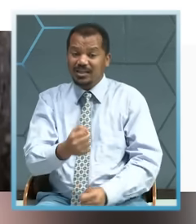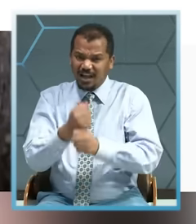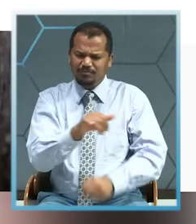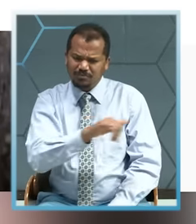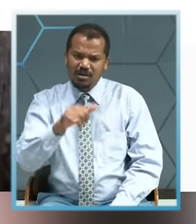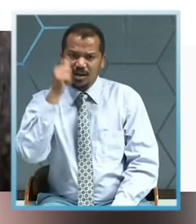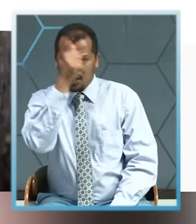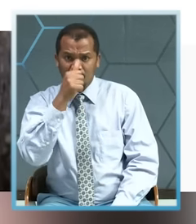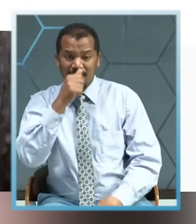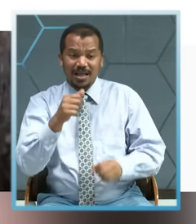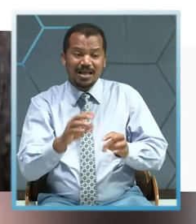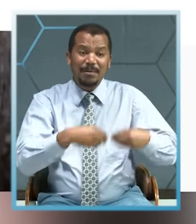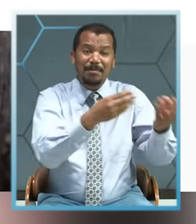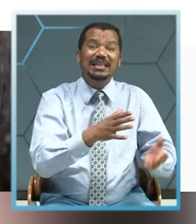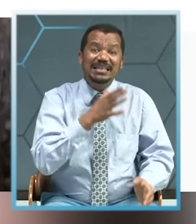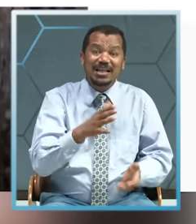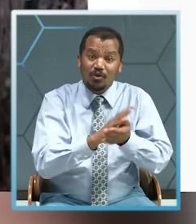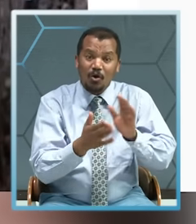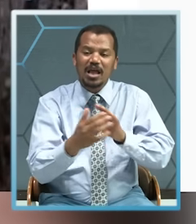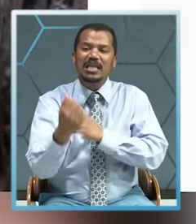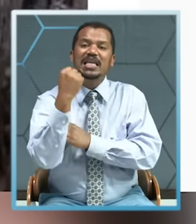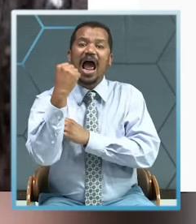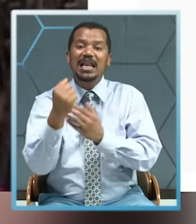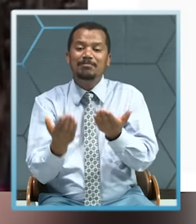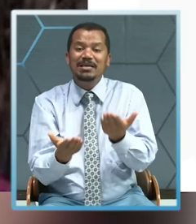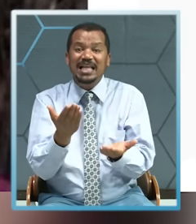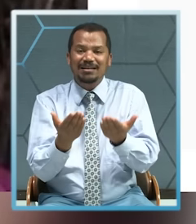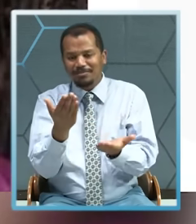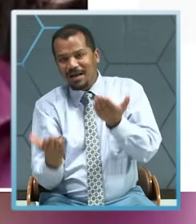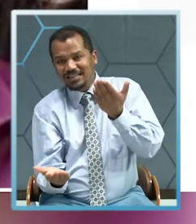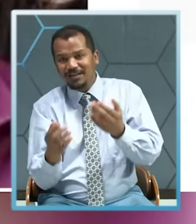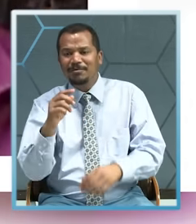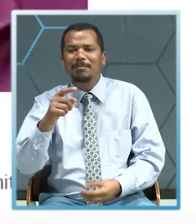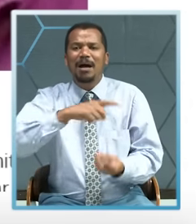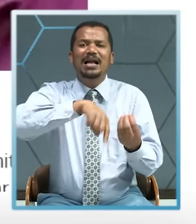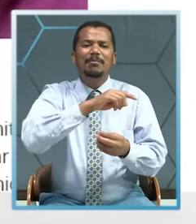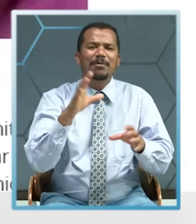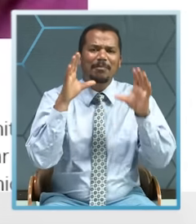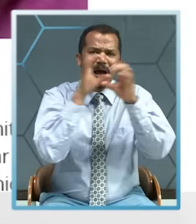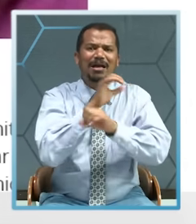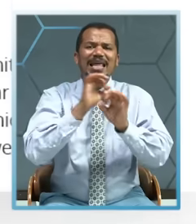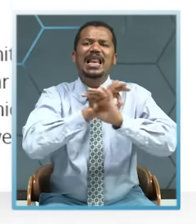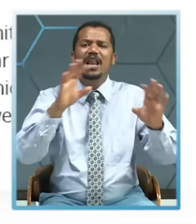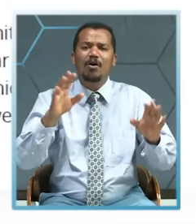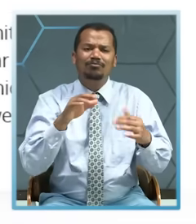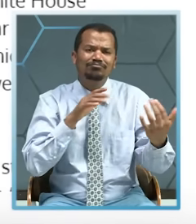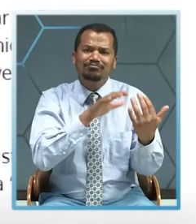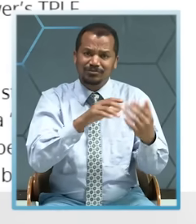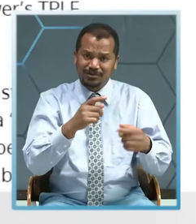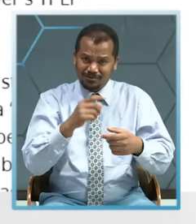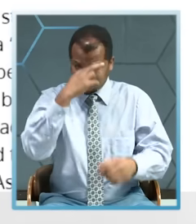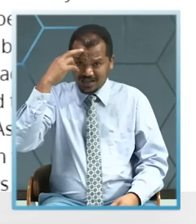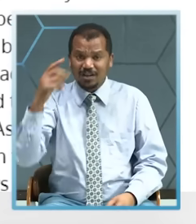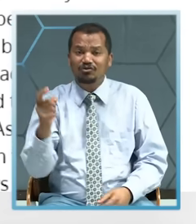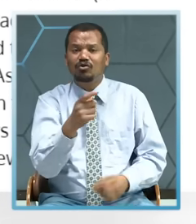ወታደራዊ ድጋፍ በተመሳሳይ ለኢትዮጵያ የማትለግስ ከሆነ የኃይል ሚዛኑን በማዛነፍ በቀጠናው ማብቂያ የሌለው ግጭት